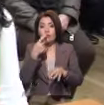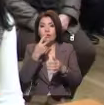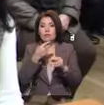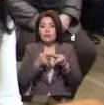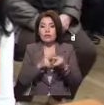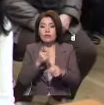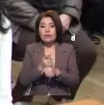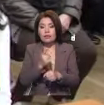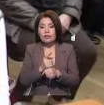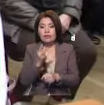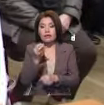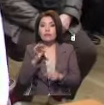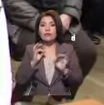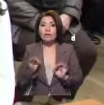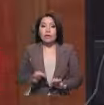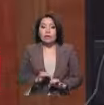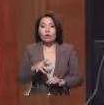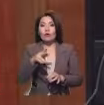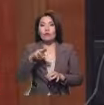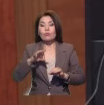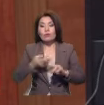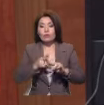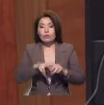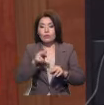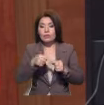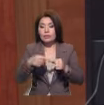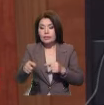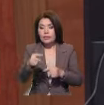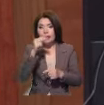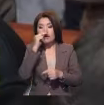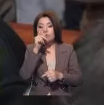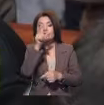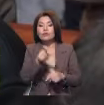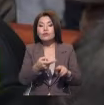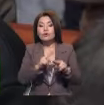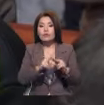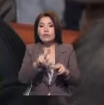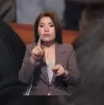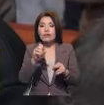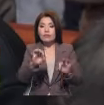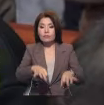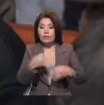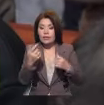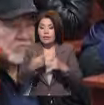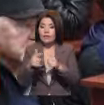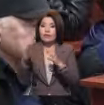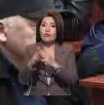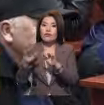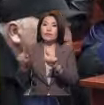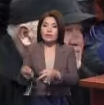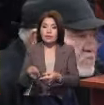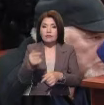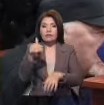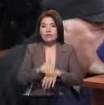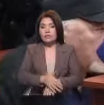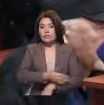салған Қарасай аудандық прокуратурасының прокуроры процесс барысында айыпталушыны кепілмен босатуға немесе үйғамаққа жіберуге негіз жоқ